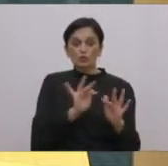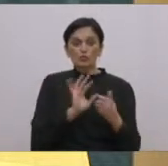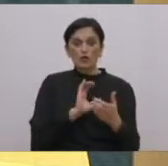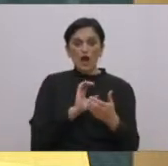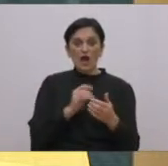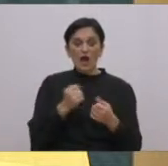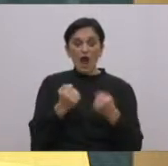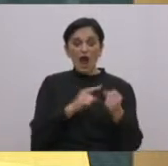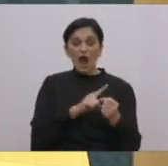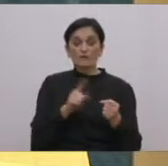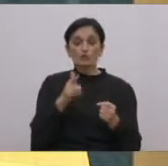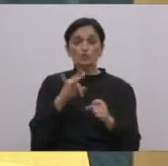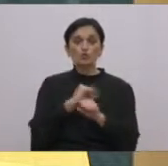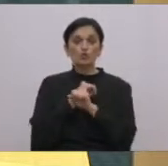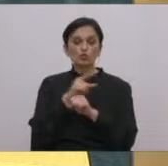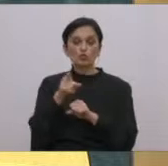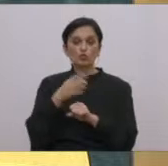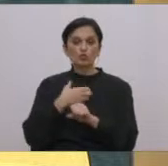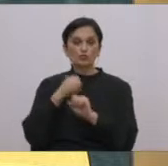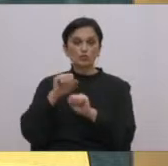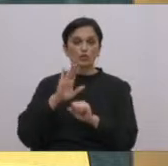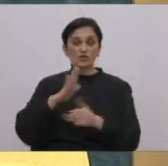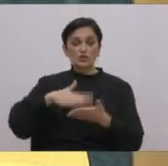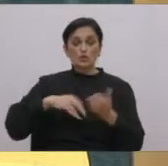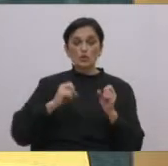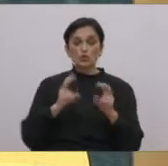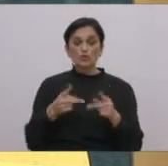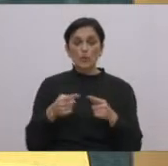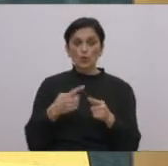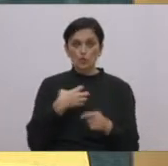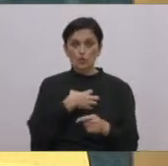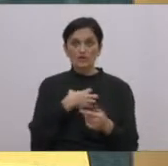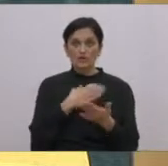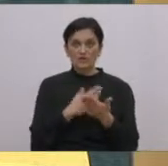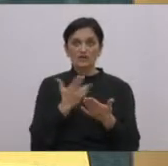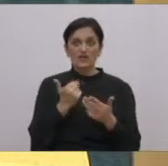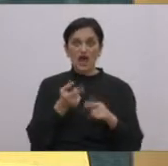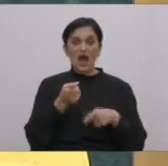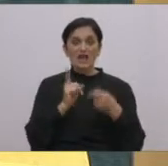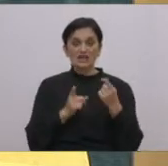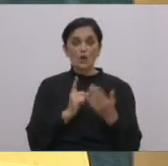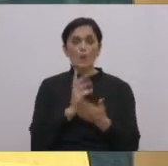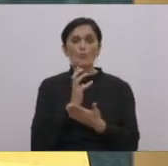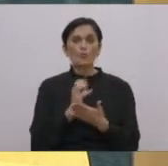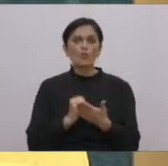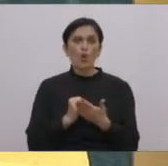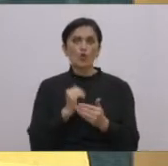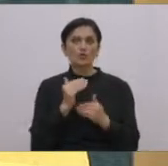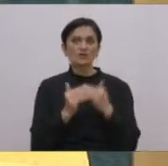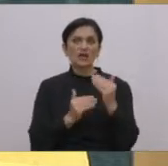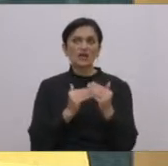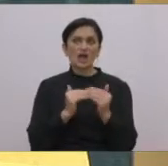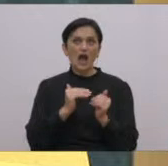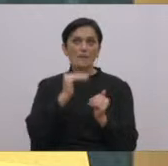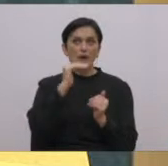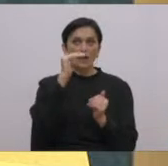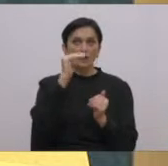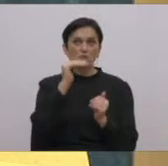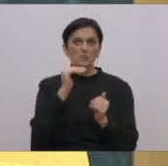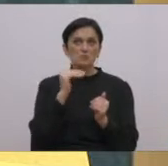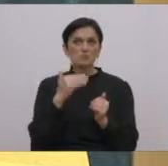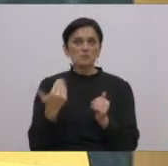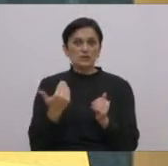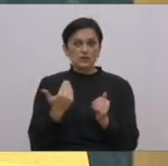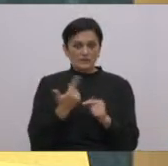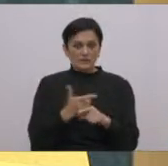ავტომობილებს გუდაურის კურორტს, რაც საგზაო უსაფრთხოების კუთხითაც ძალიან მნიშვნელოვანია და რეალურად პოტენციალის amaglebis hrivat